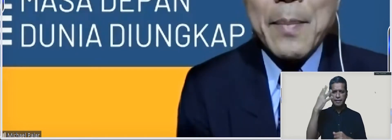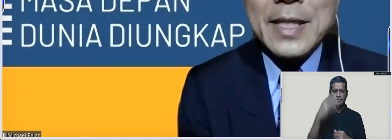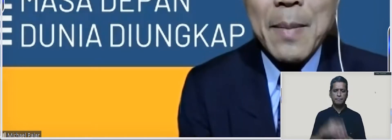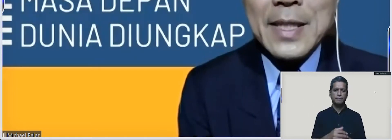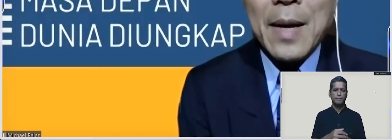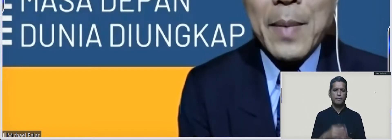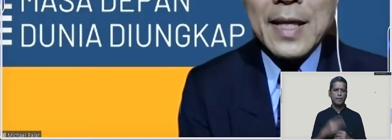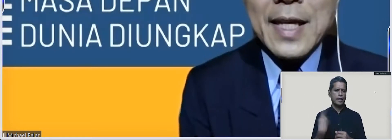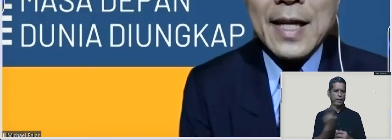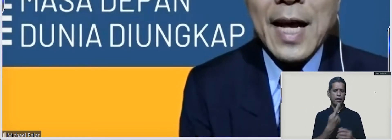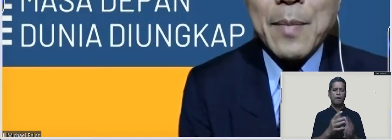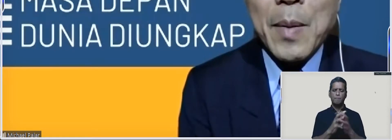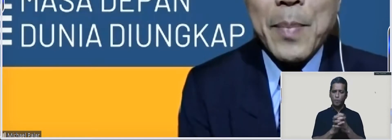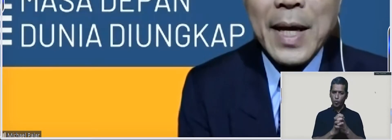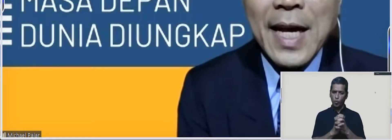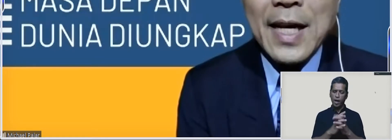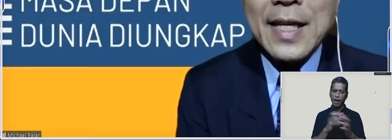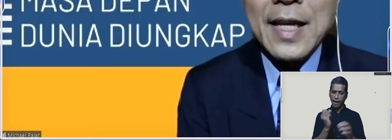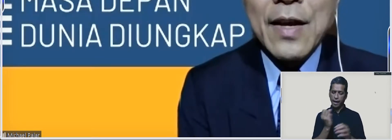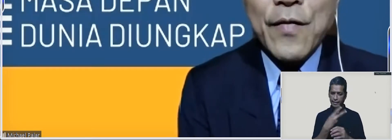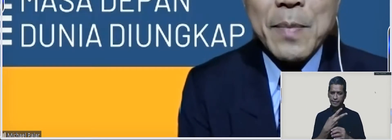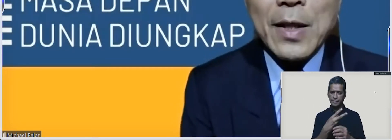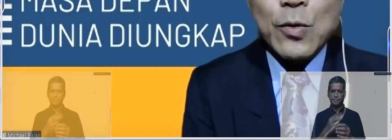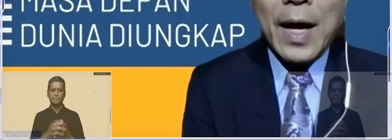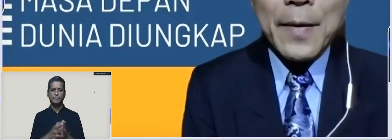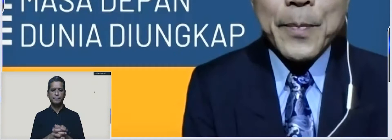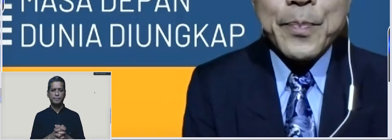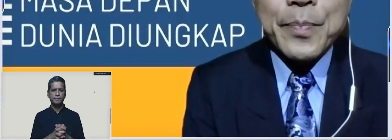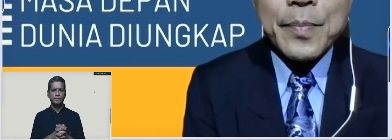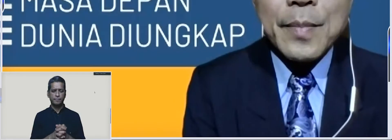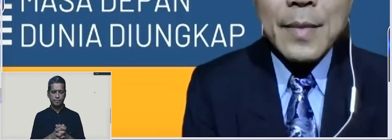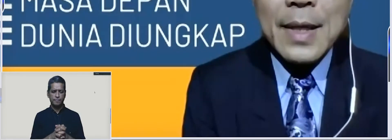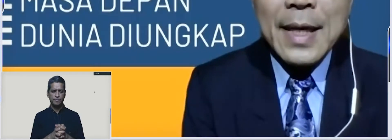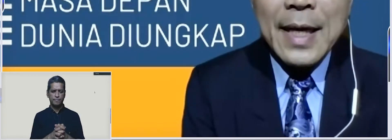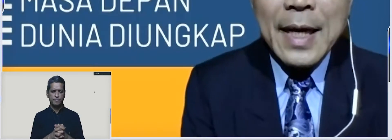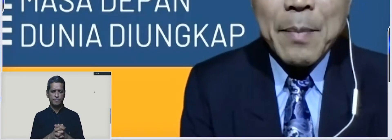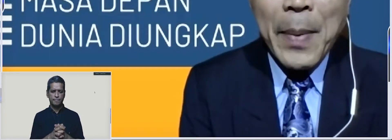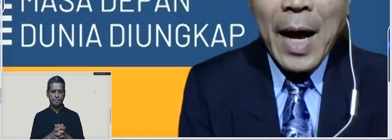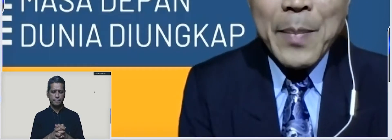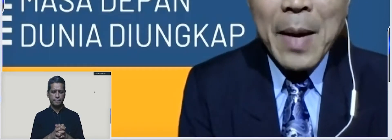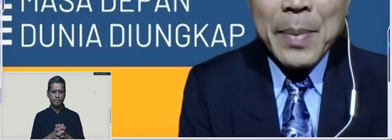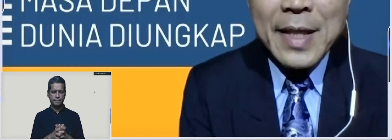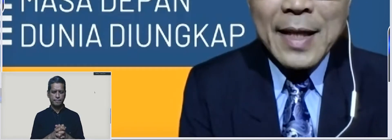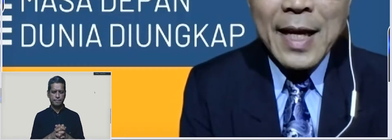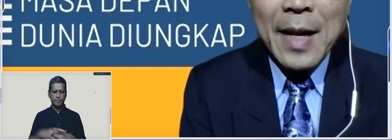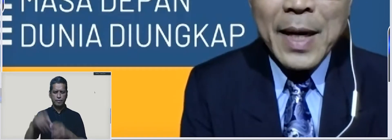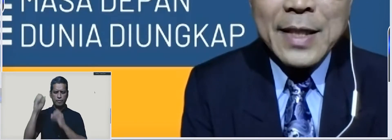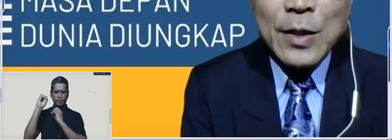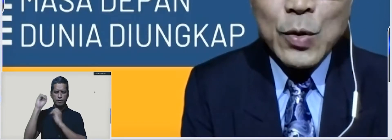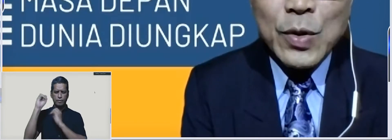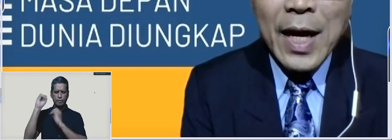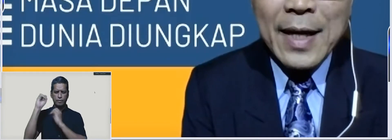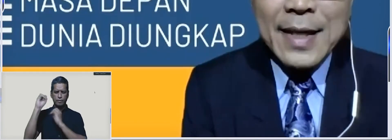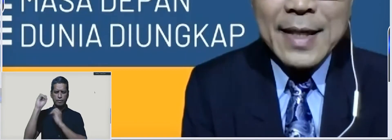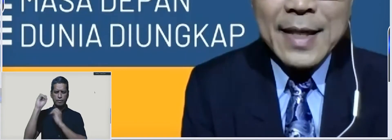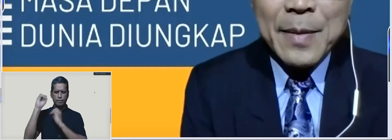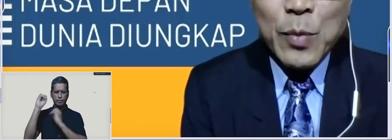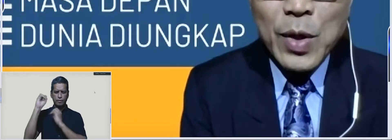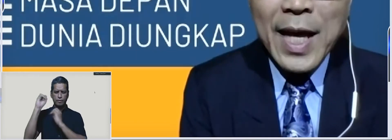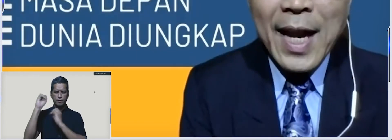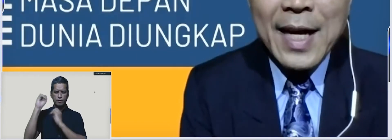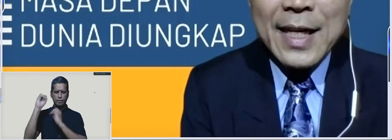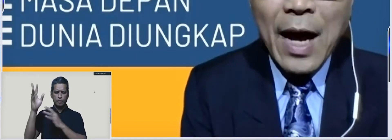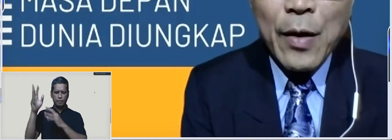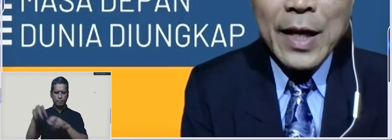lagi berdoa bersama-sama ketika kita akan mempelajari Firman Tuhan bapak kami yang bertahta dalam kerajaan surga